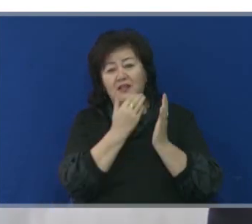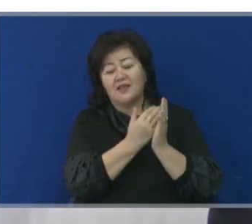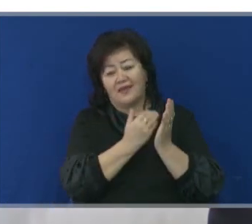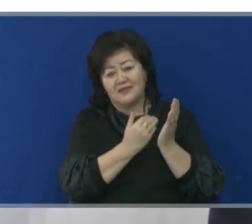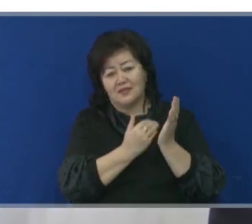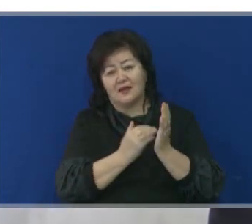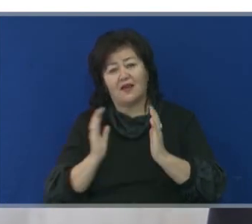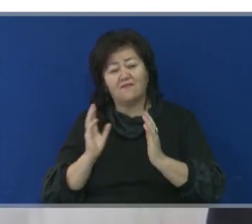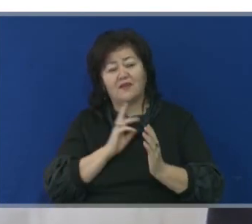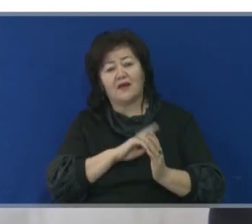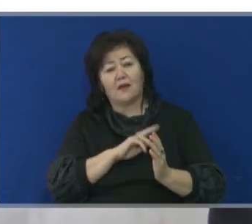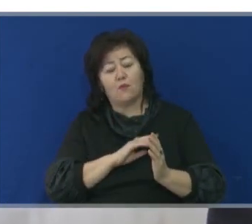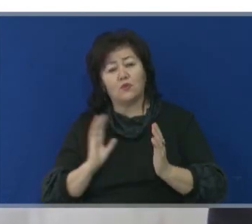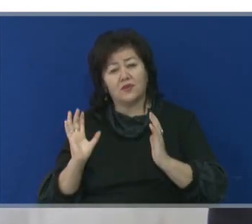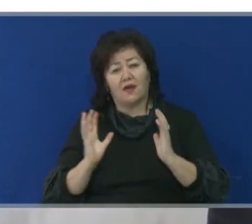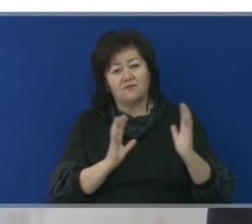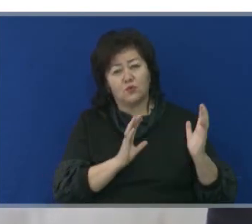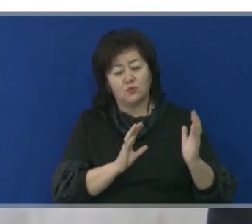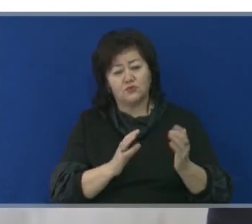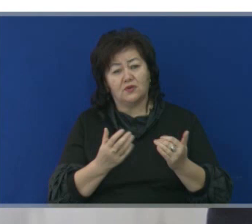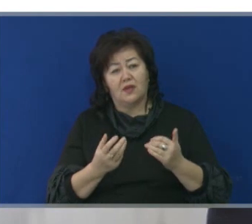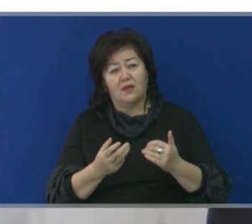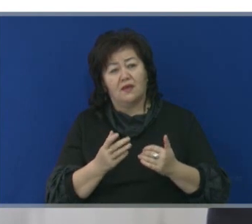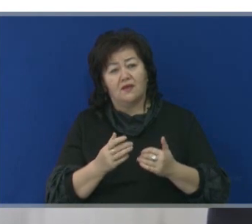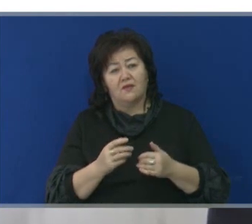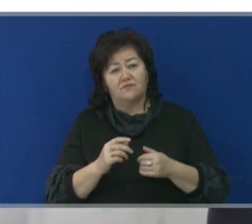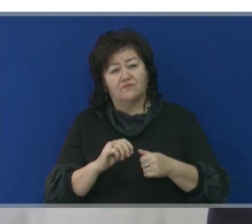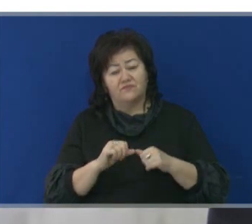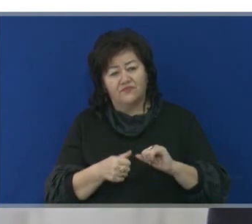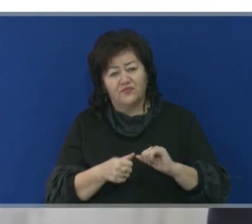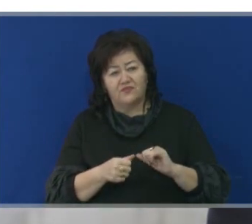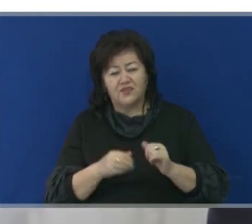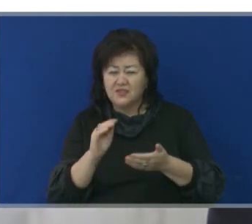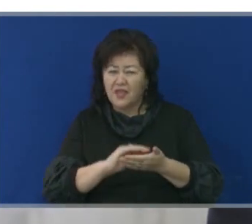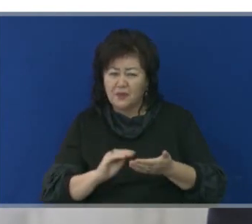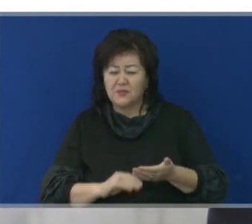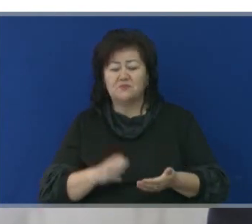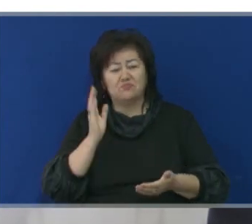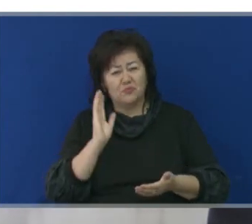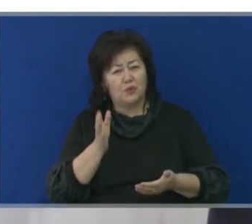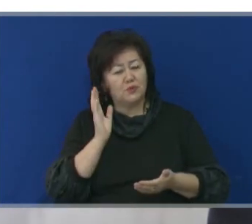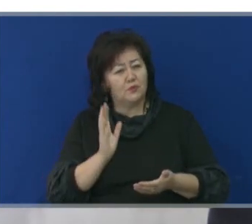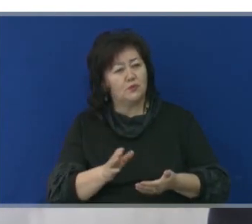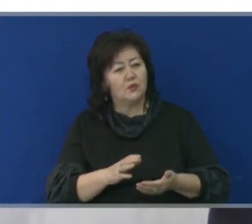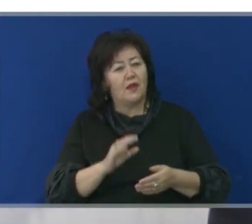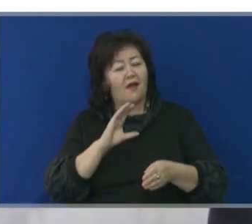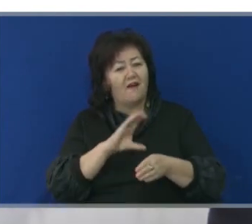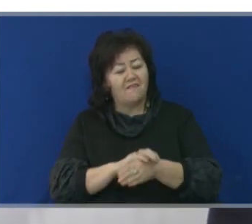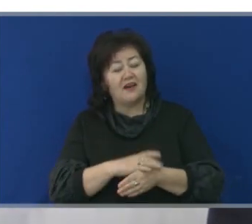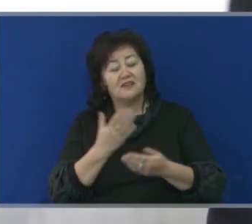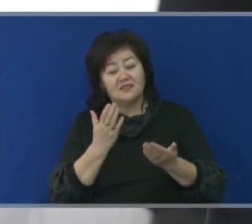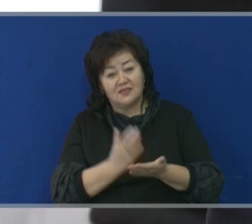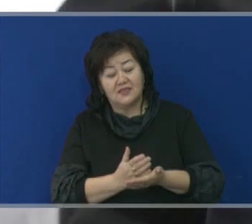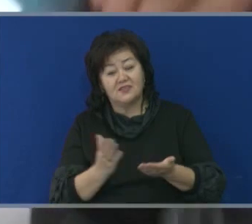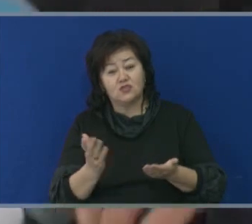руководители подразделения писали письма. У нас постоянно отписка, что будем принимать меры, все хорошо ездить. Но по факту автобусы не ходят